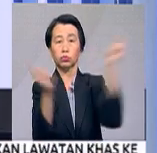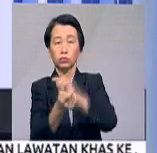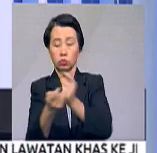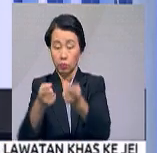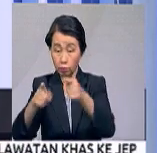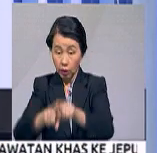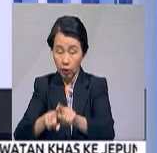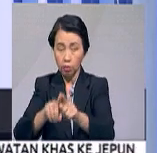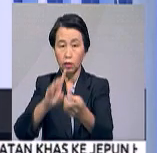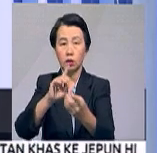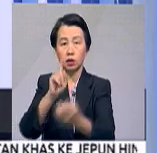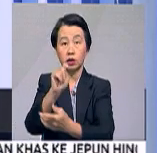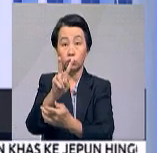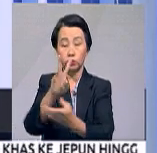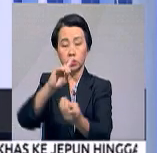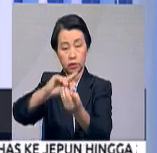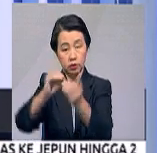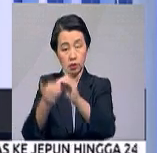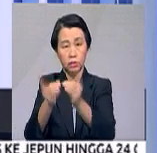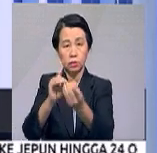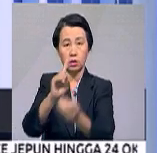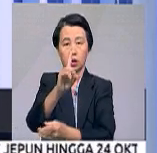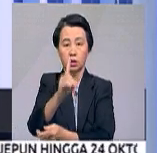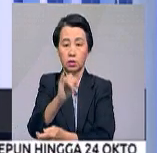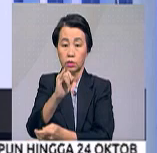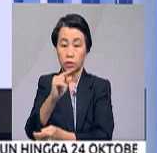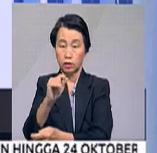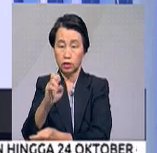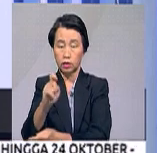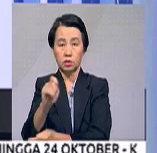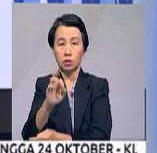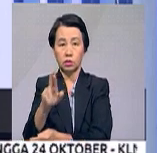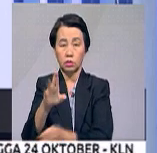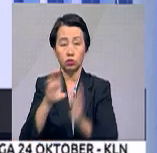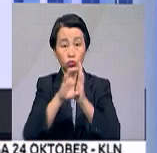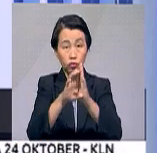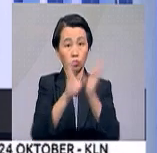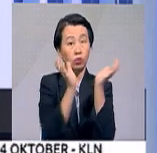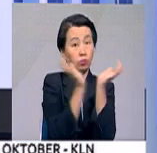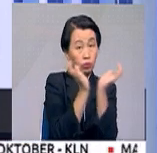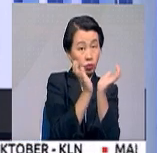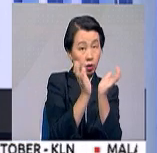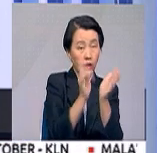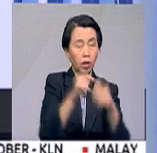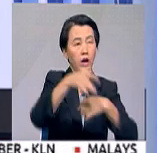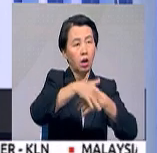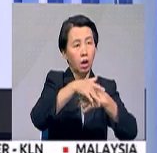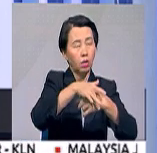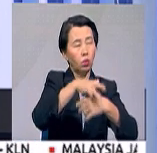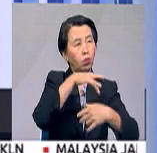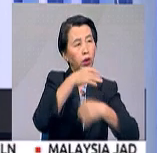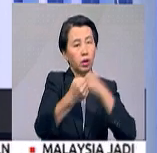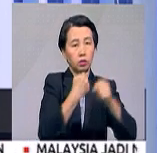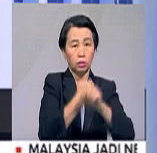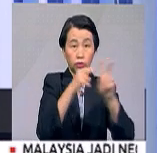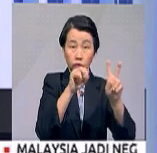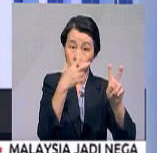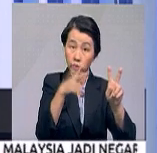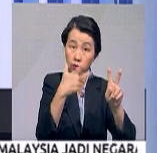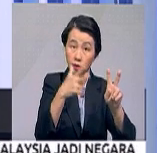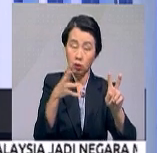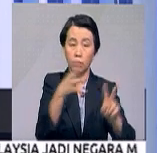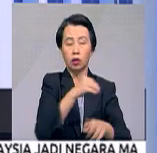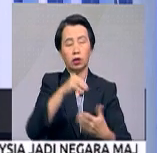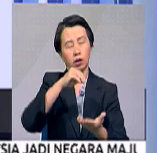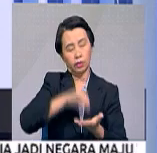peralihan kepada siaran TV digital. Sebagai contoh di Brunei pada awal 2017 dan